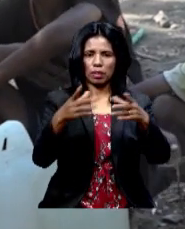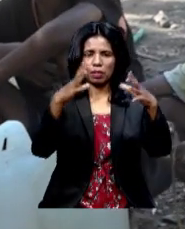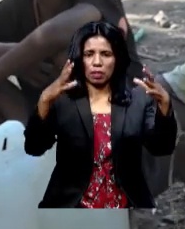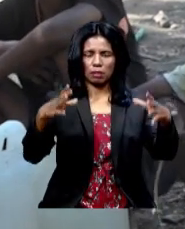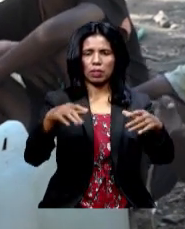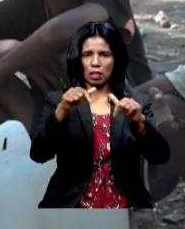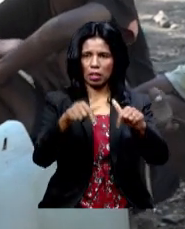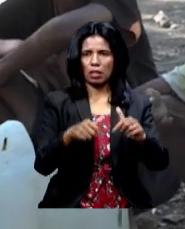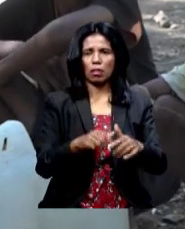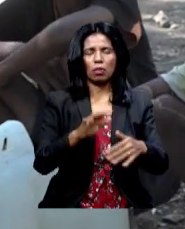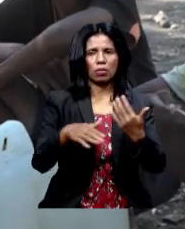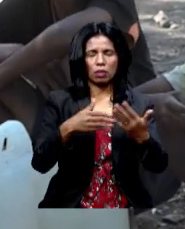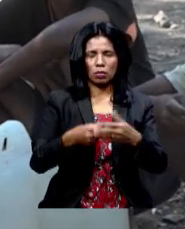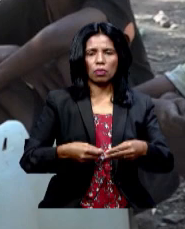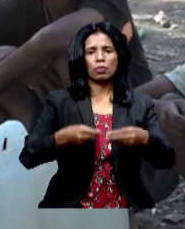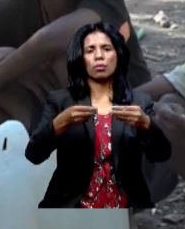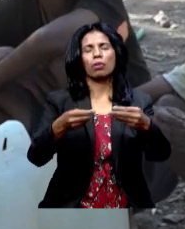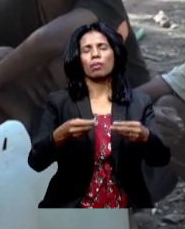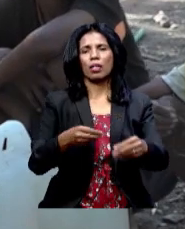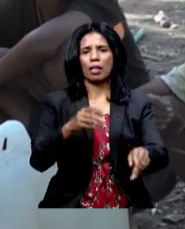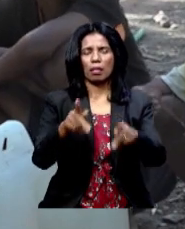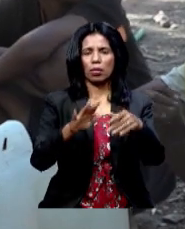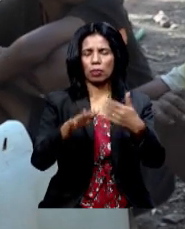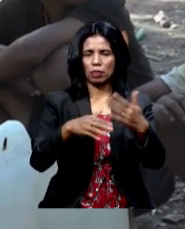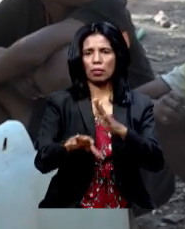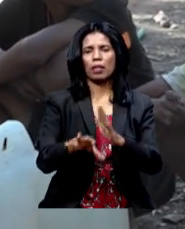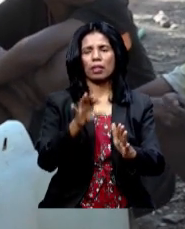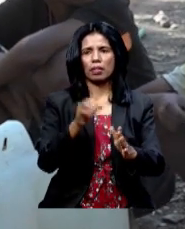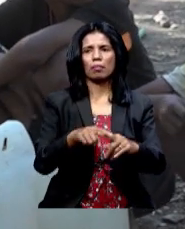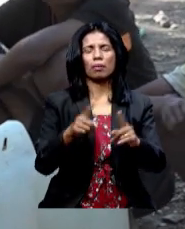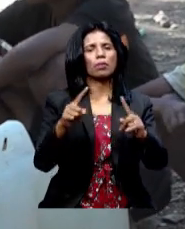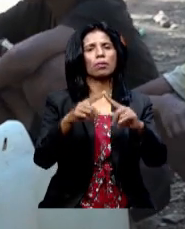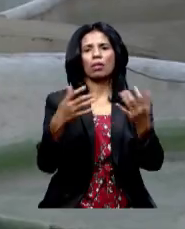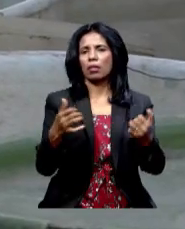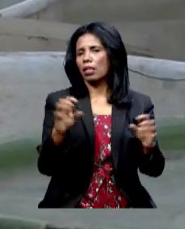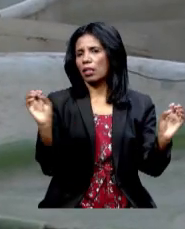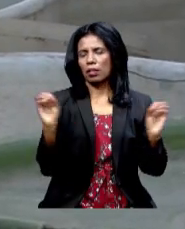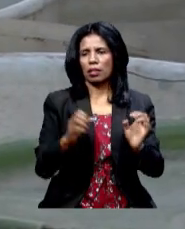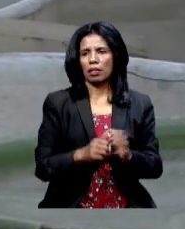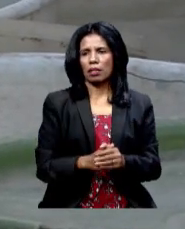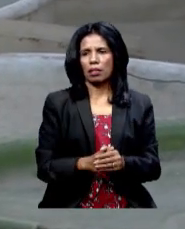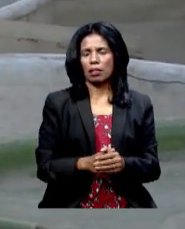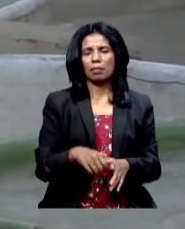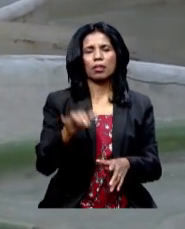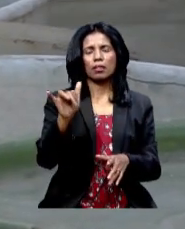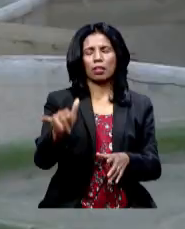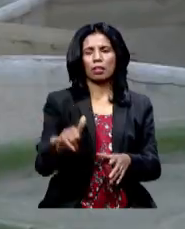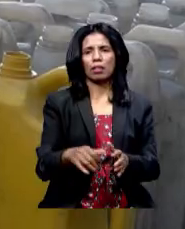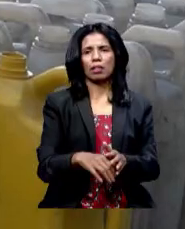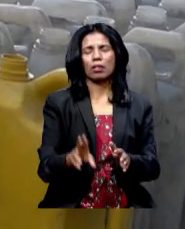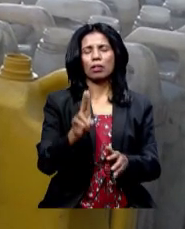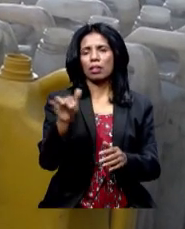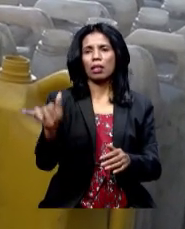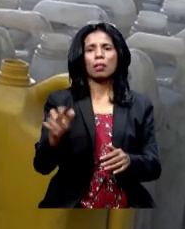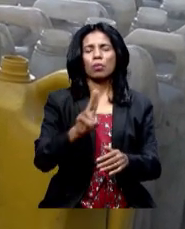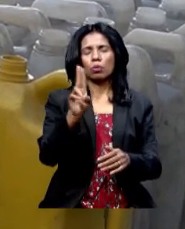be foto orna sebab karak pele ne eta mai to gor le ya mai hele karak dit fale anta karak mo usa ami hen